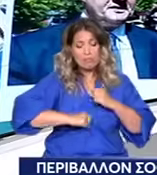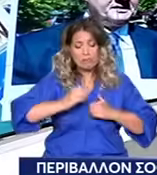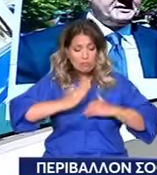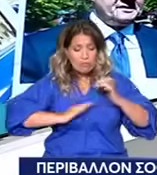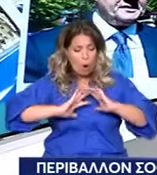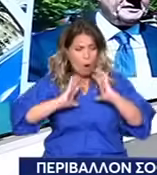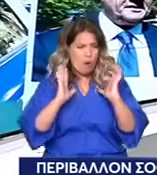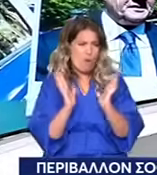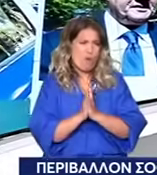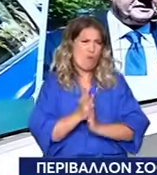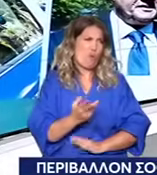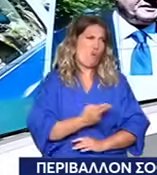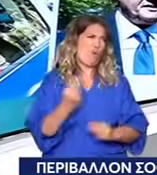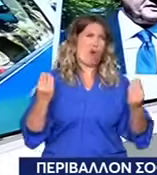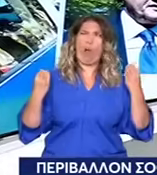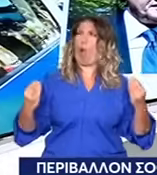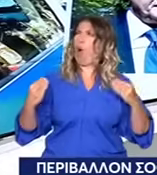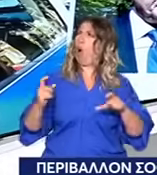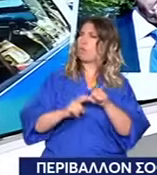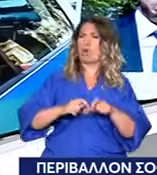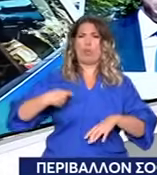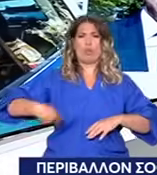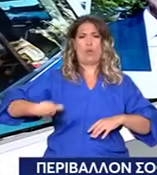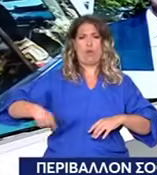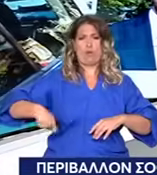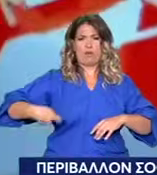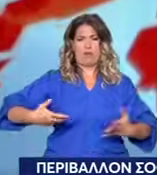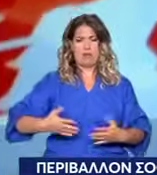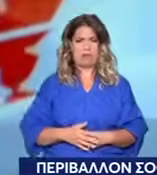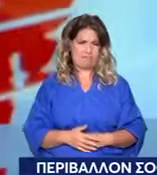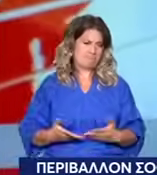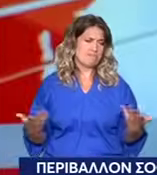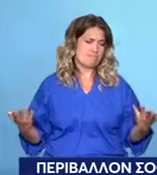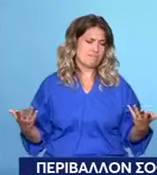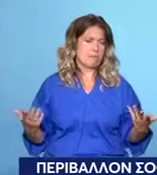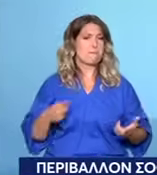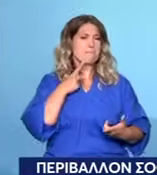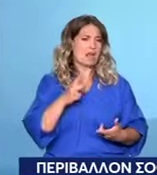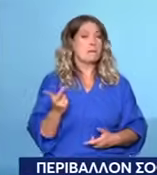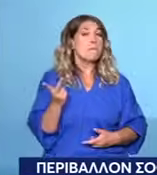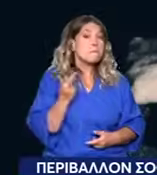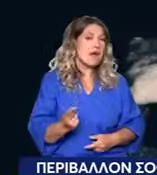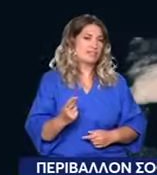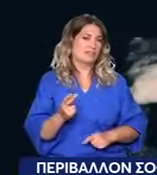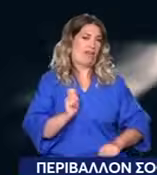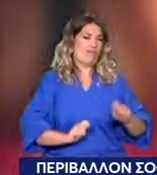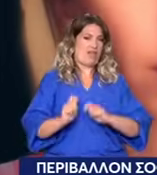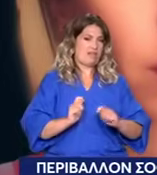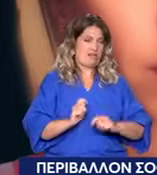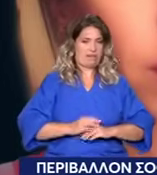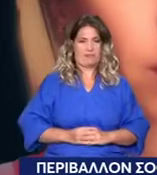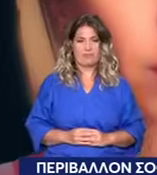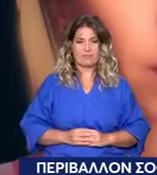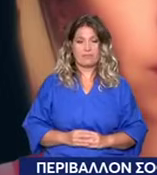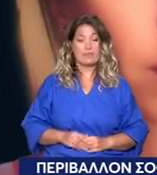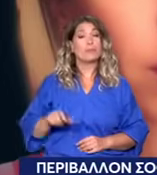που τώρα έχει προκαλέσει την ενόχλησή της, την αυτοκρατορία που χτίσαμε. Να τα ακούσουμε. Η Σοφία τον Αποστόλη το